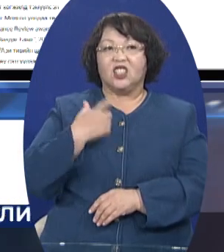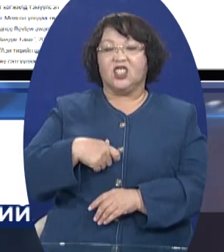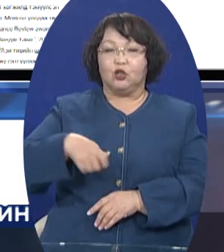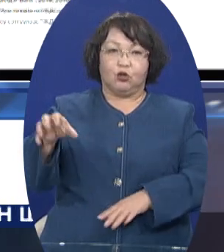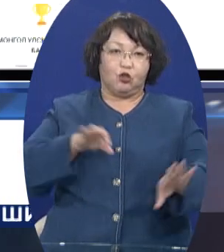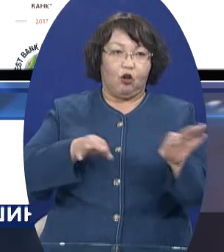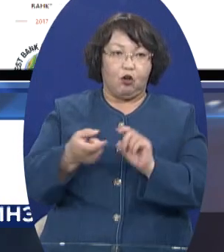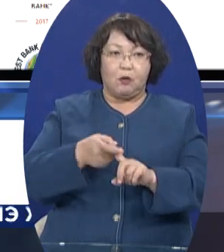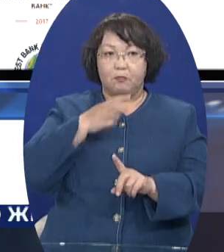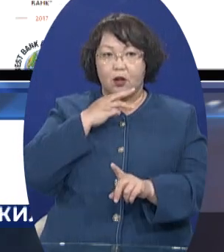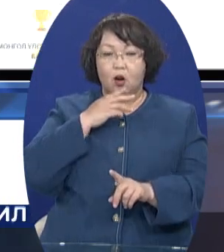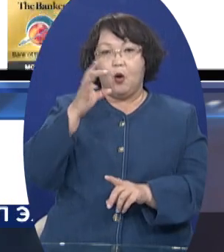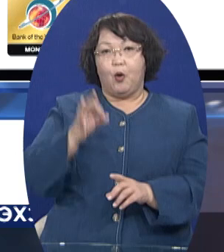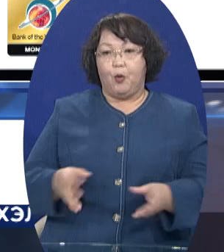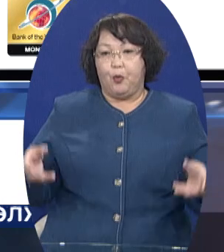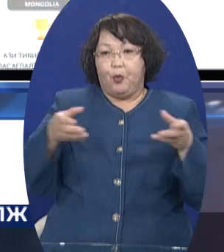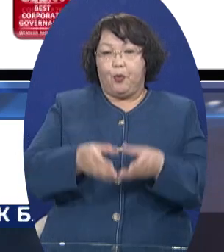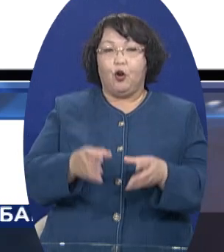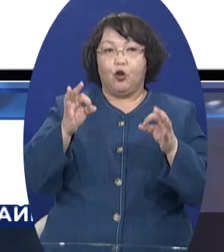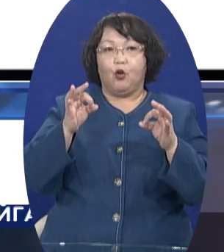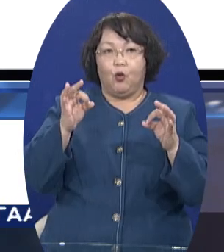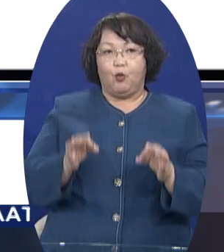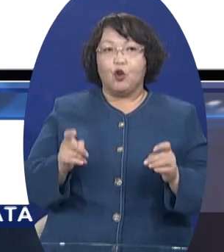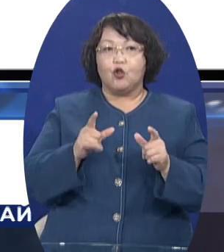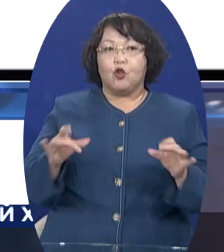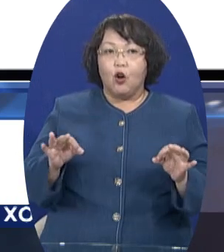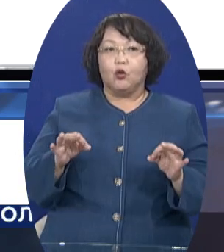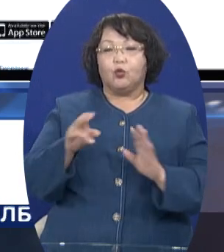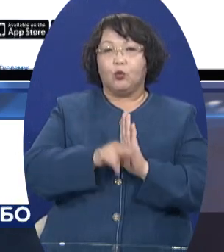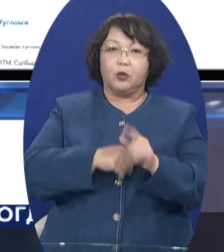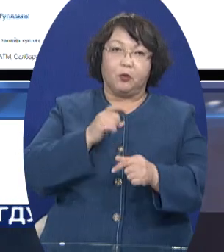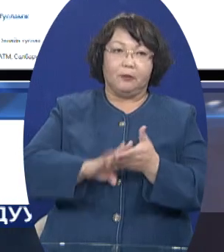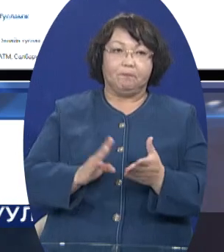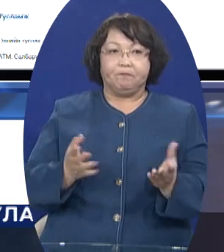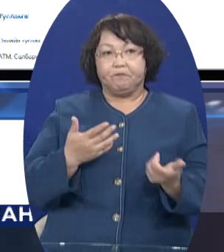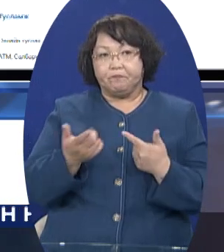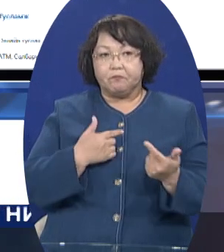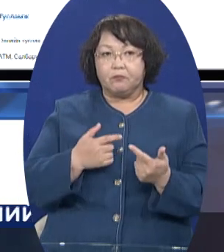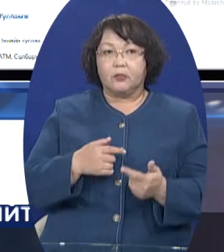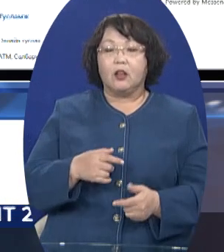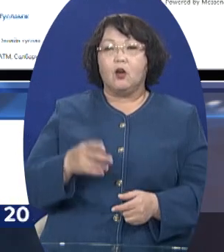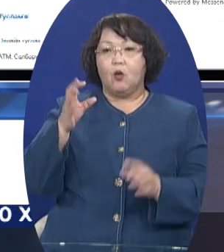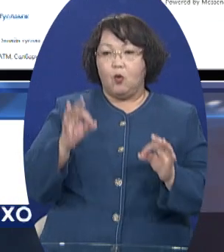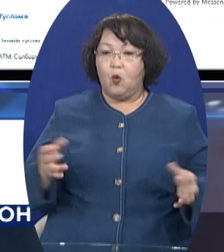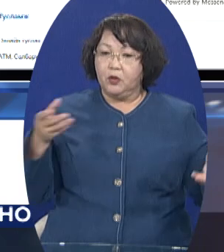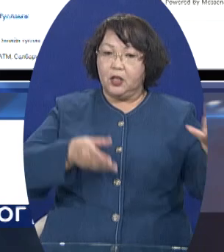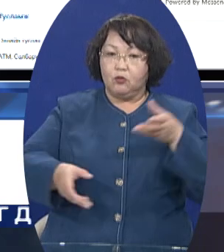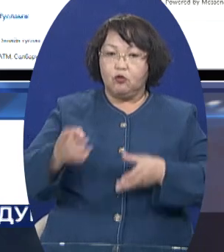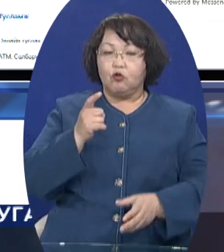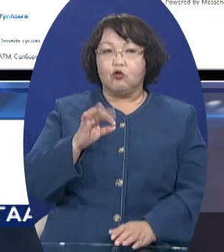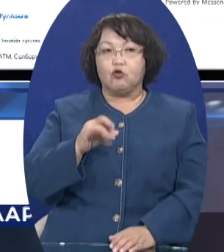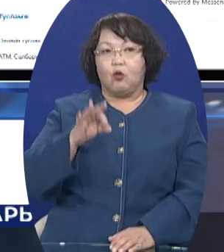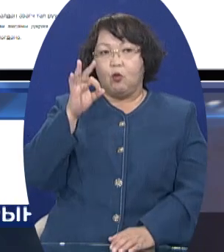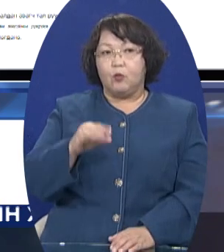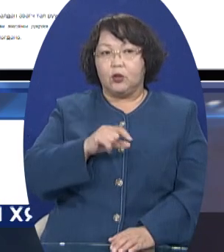мэдээлэл хувь нийлүүлсэн хөрөнгийн хэмжээ хувьцаат компани дүрмийн тухай танилцуулах хийгдэнэ. Мөн Хасбанкны хувь нийлүүлсэн хөрөнгийн хэмжээг тогтоох тухай тогтоолын